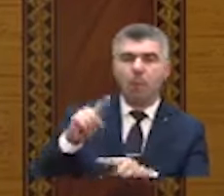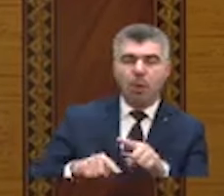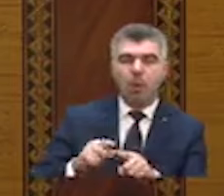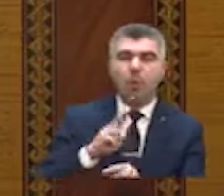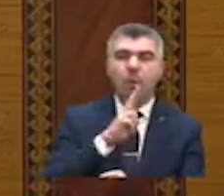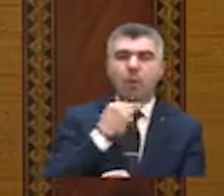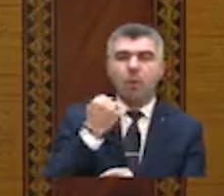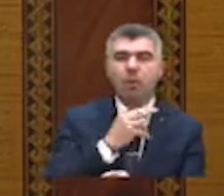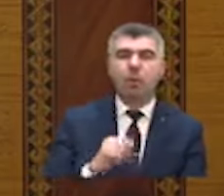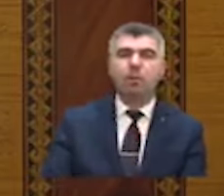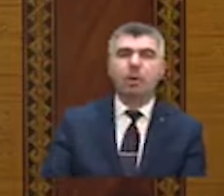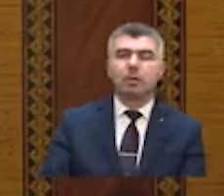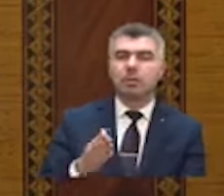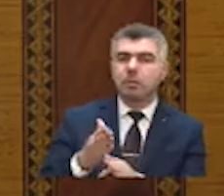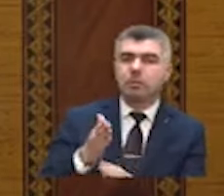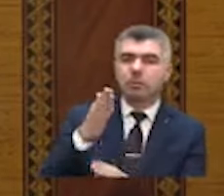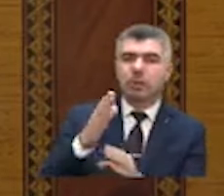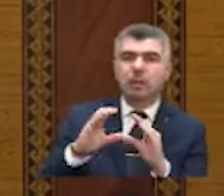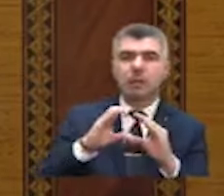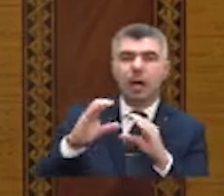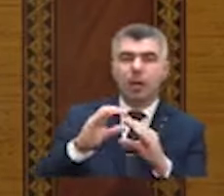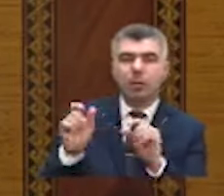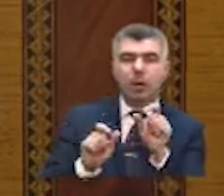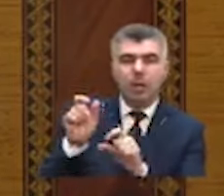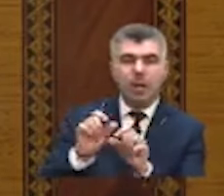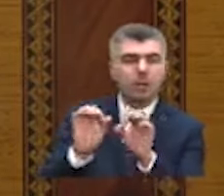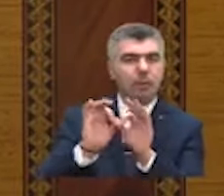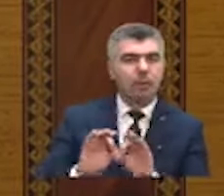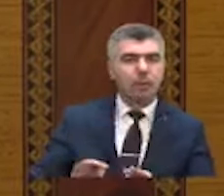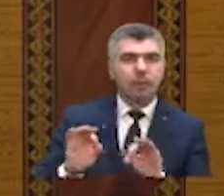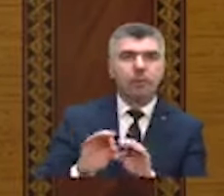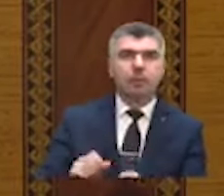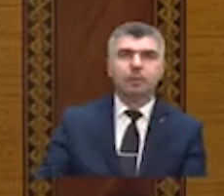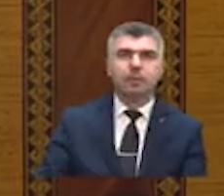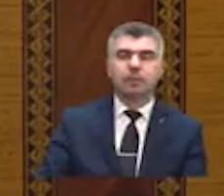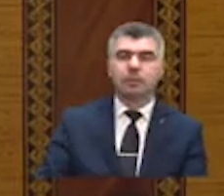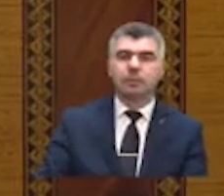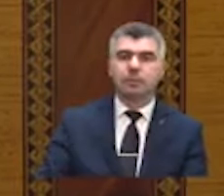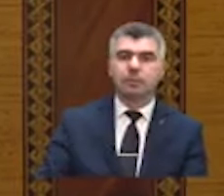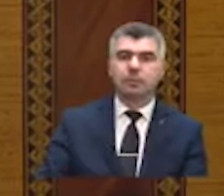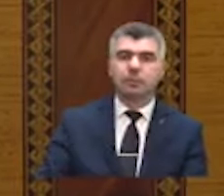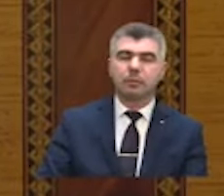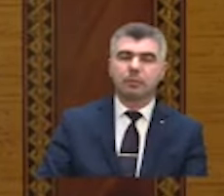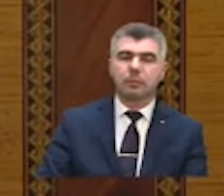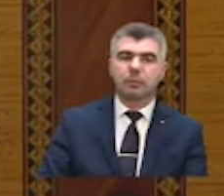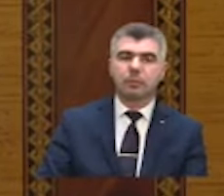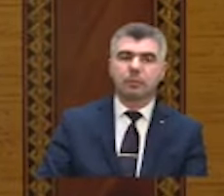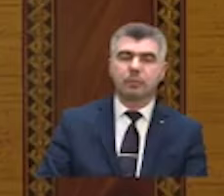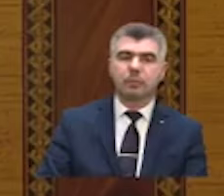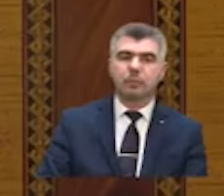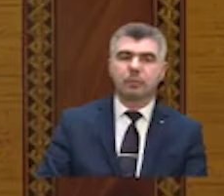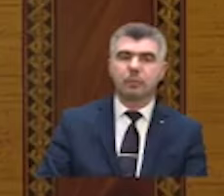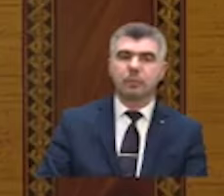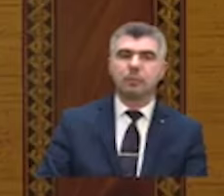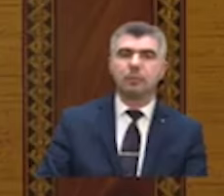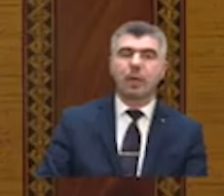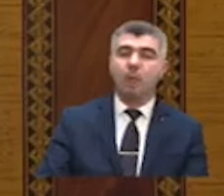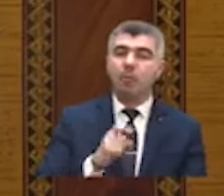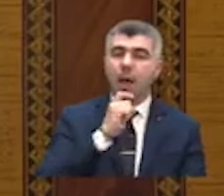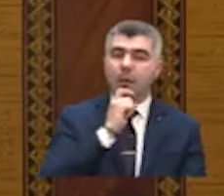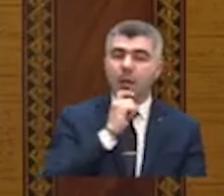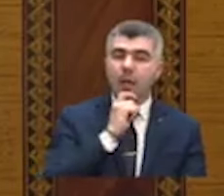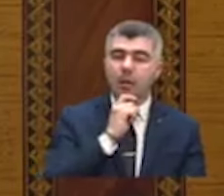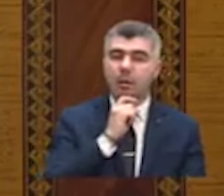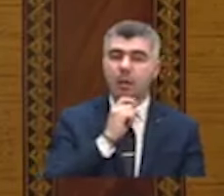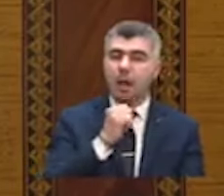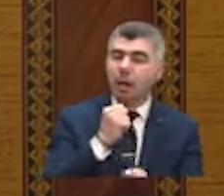الحكومه انها تمشي تواصل مع المواطنين هكاك باش تكونوا واقعين ومازال ماكملناش